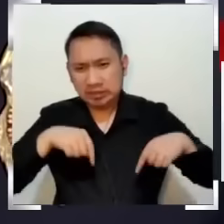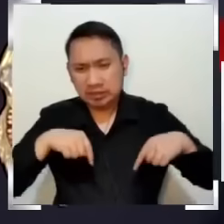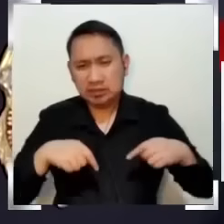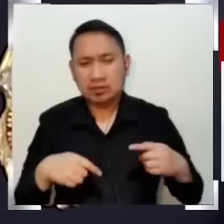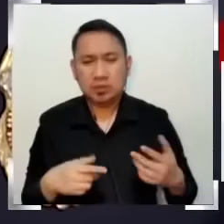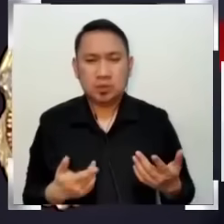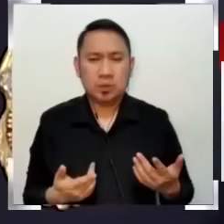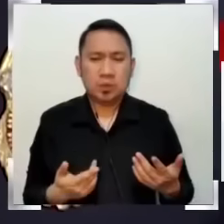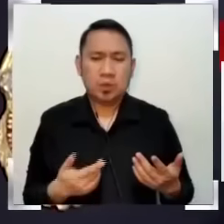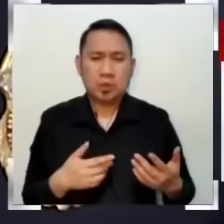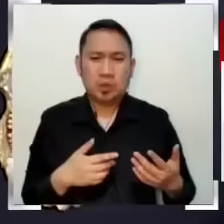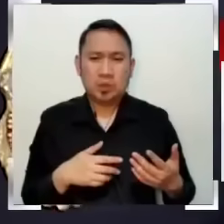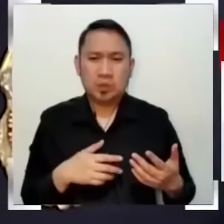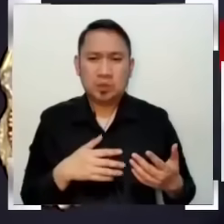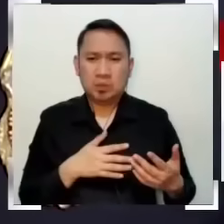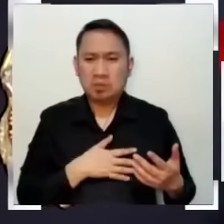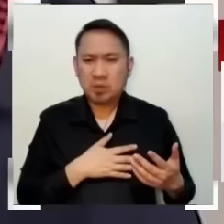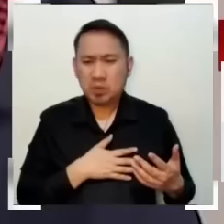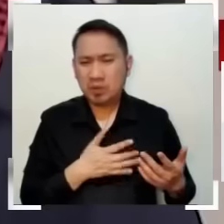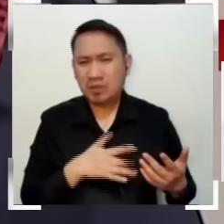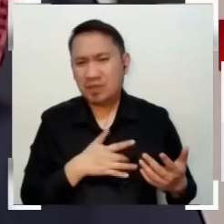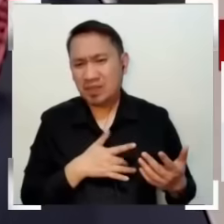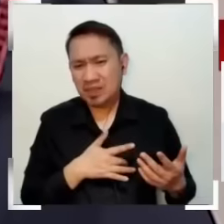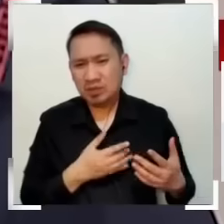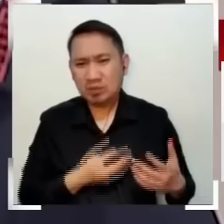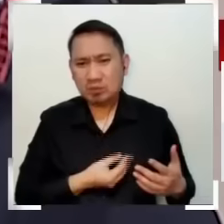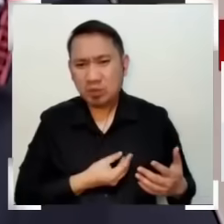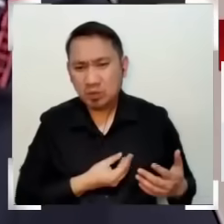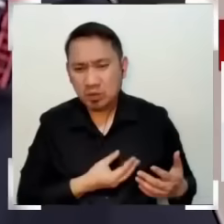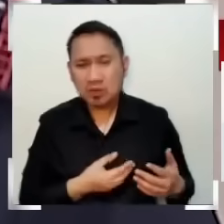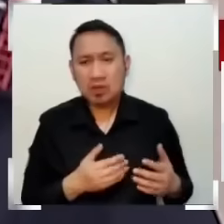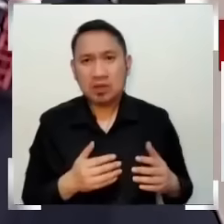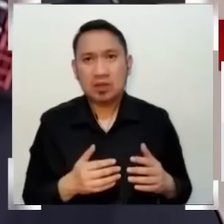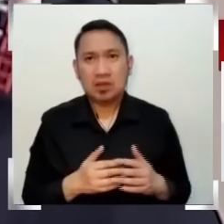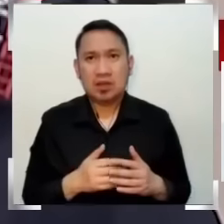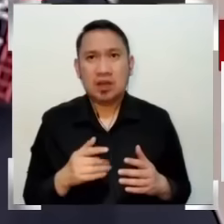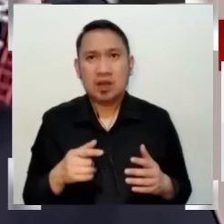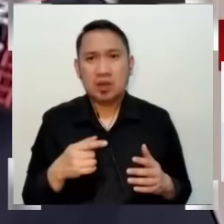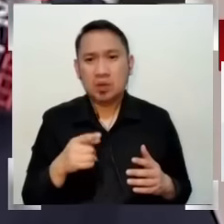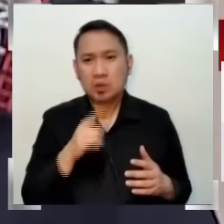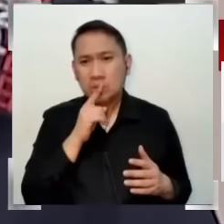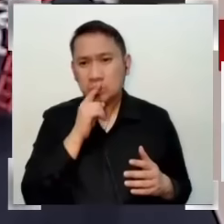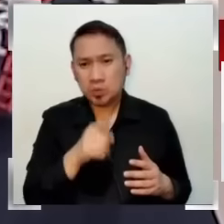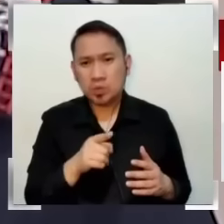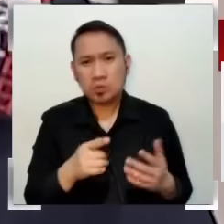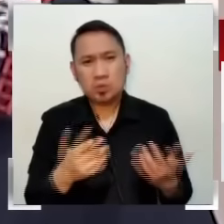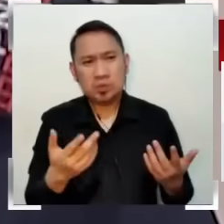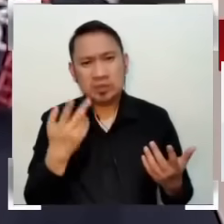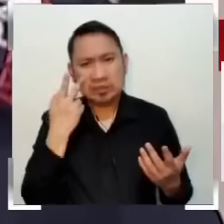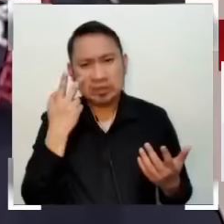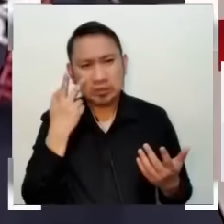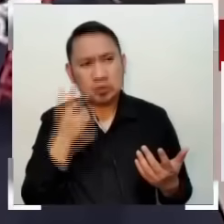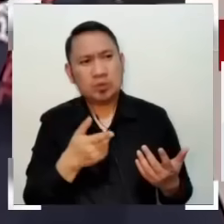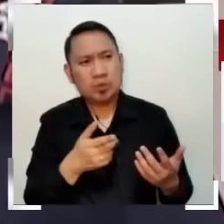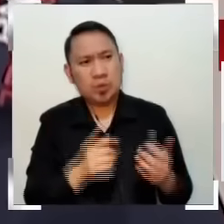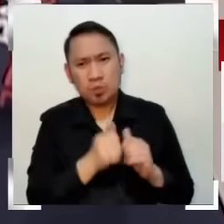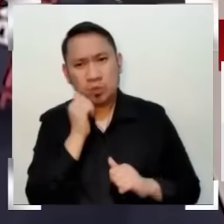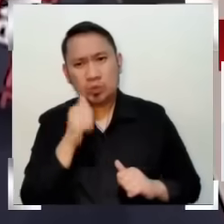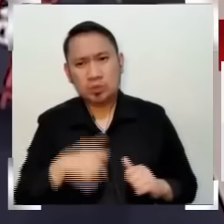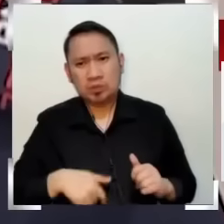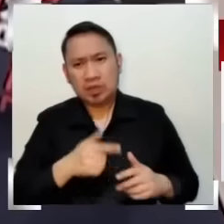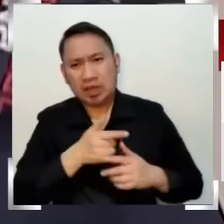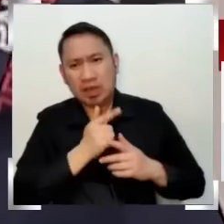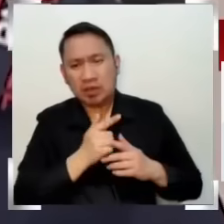ang buhay kong pumutok yun? Sa isip ko, agawin ko talaga yung baril eh. Ngayon po, pag hindi ko na yun,